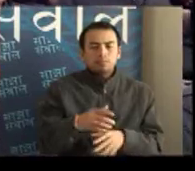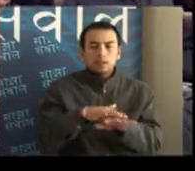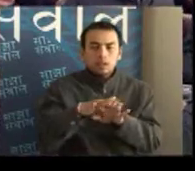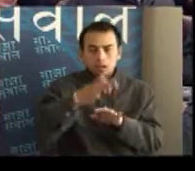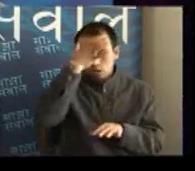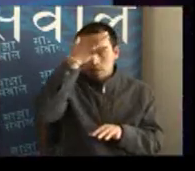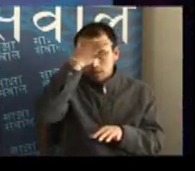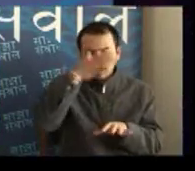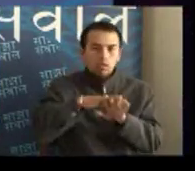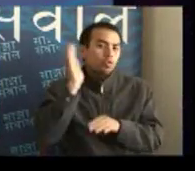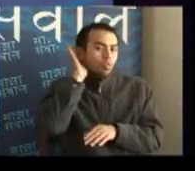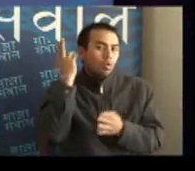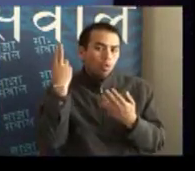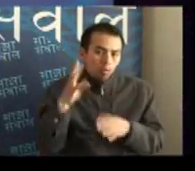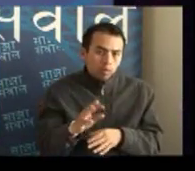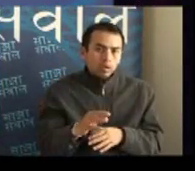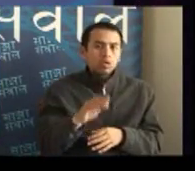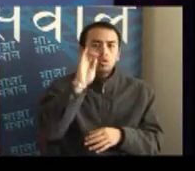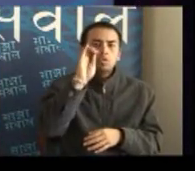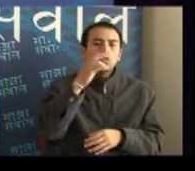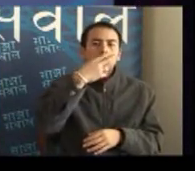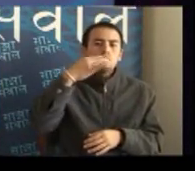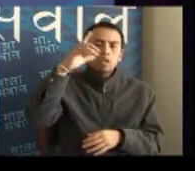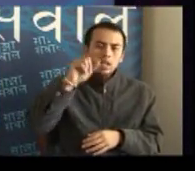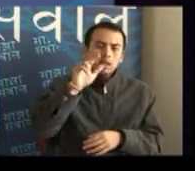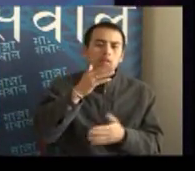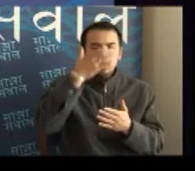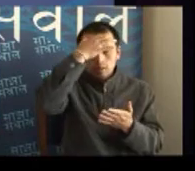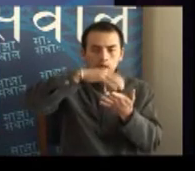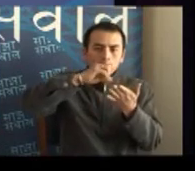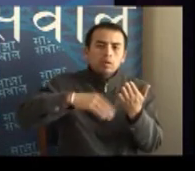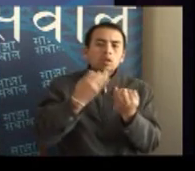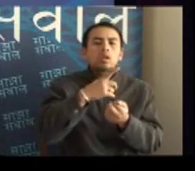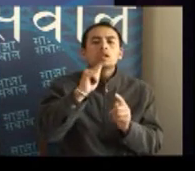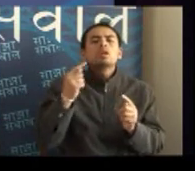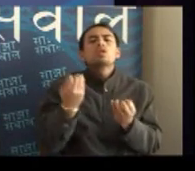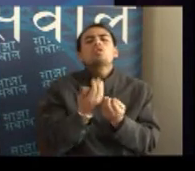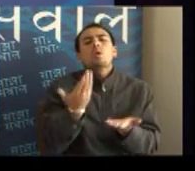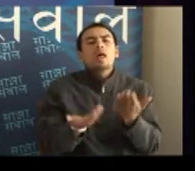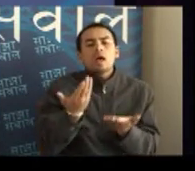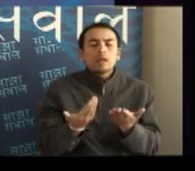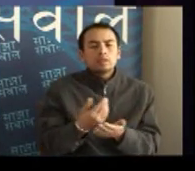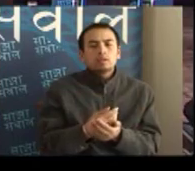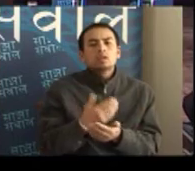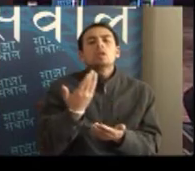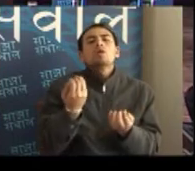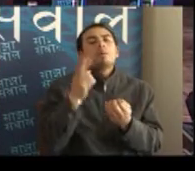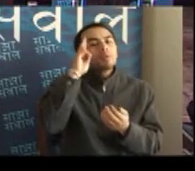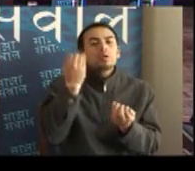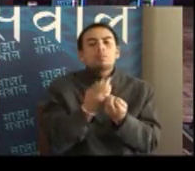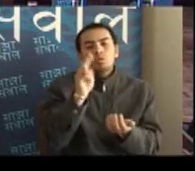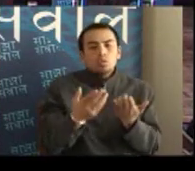थुप्रै समस्याहरू सुन्यौँ हामीले। सुशीलाजी, ती भएका समस्याहरूलाई समाधान गर्न के हुनुपर्छ होला जस्तो लाग्छ तपाईँलाई? के